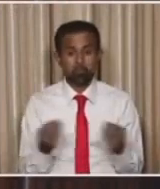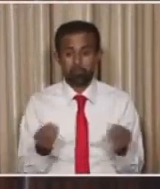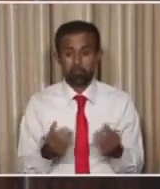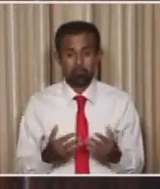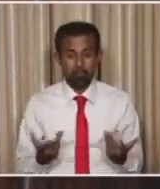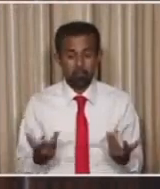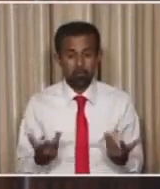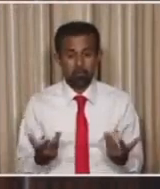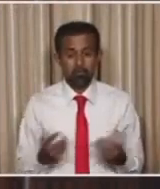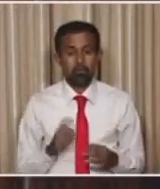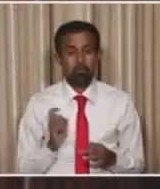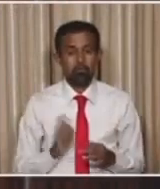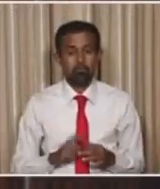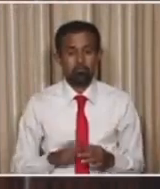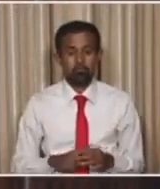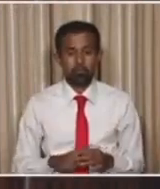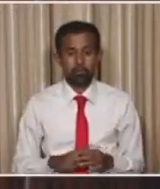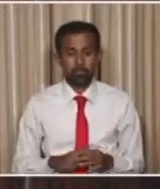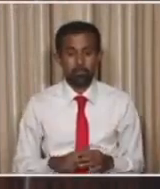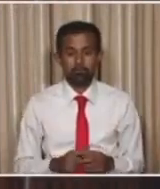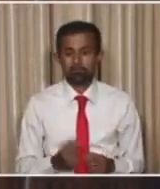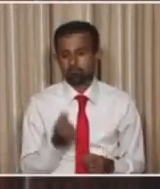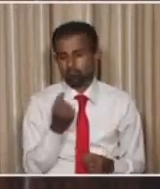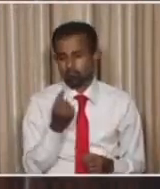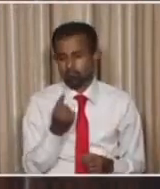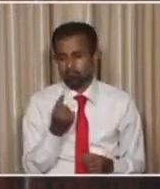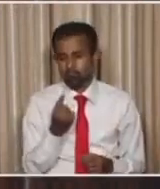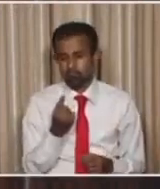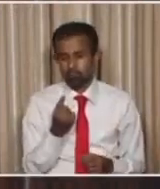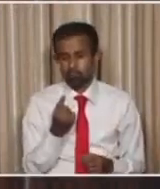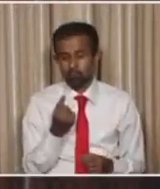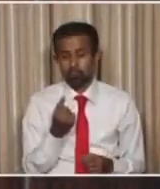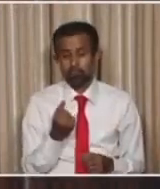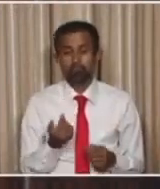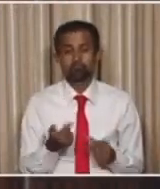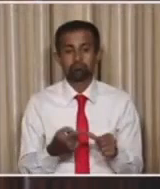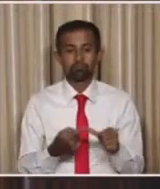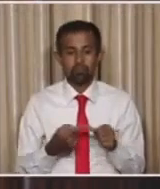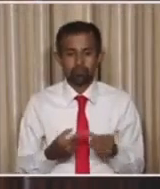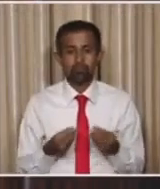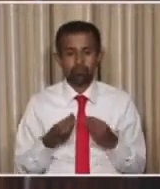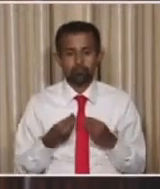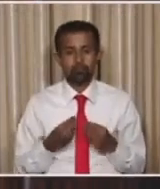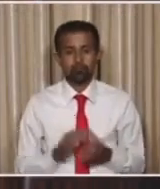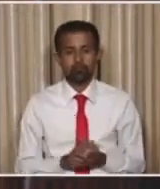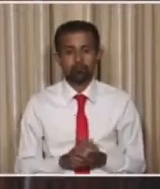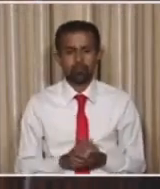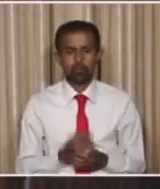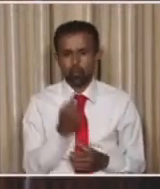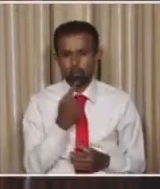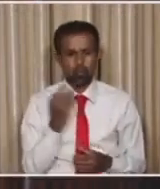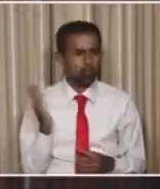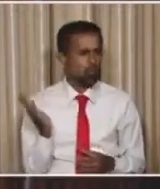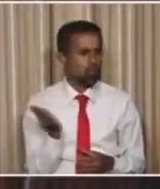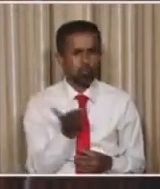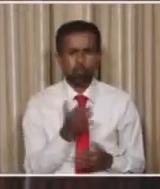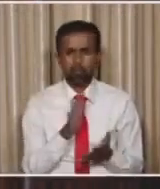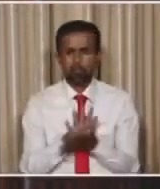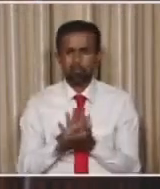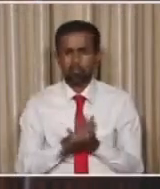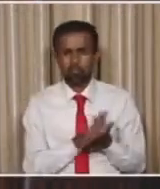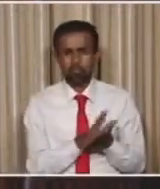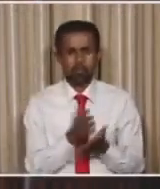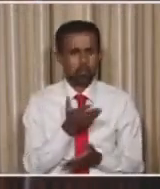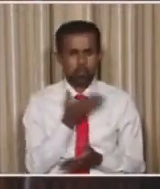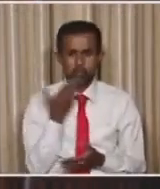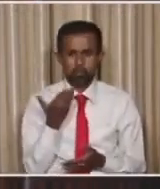බැරිව තිබුණු ප්‍රශ්නවලට යම් ආකාරයක ප්‍රවිෂ්ටයක් ලබා දෙයි කියලා. ඔව් අපි ඔක්කොටම සතුටු වෙන්න පුළුවන්